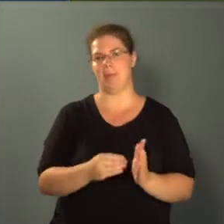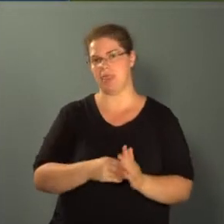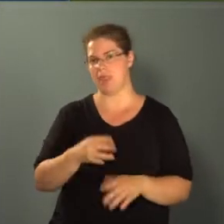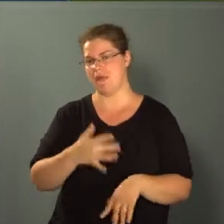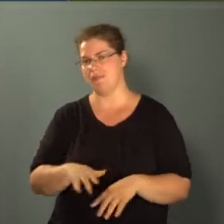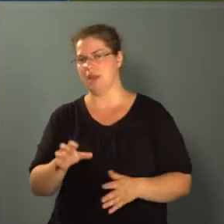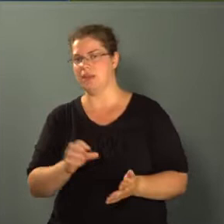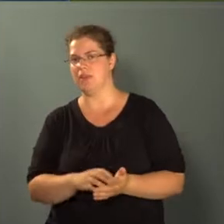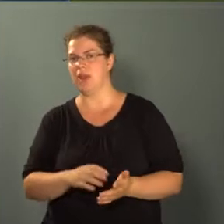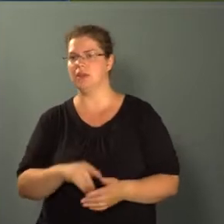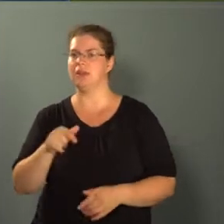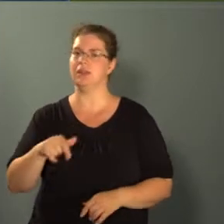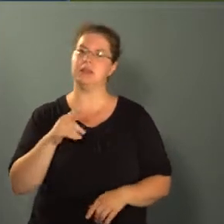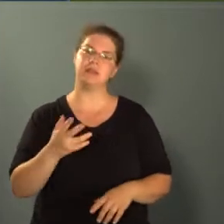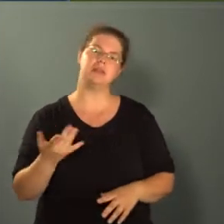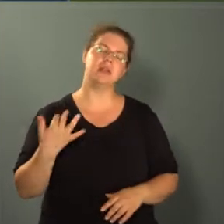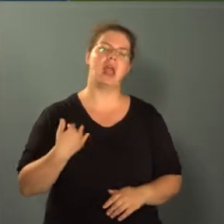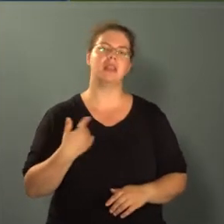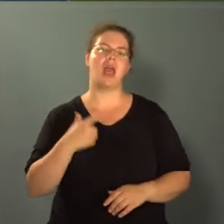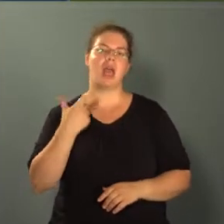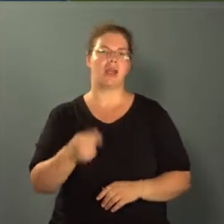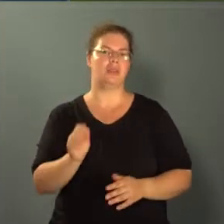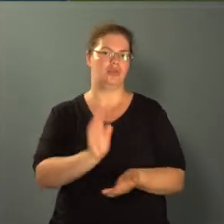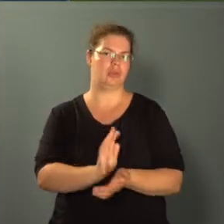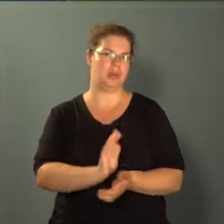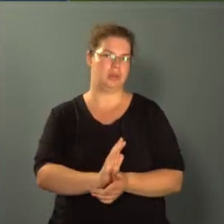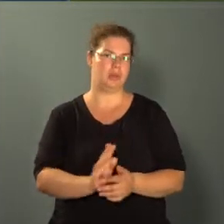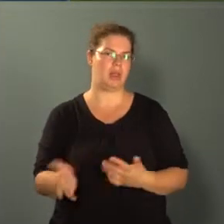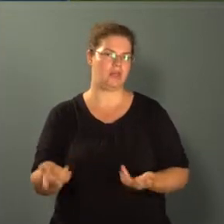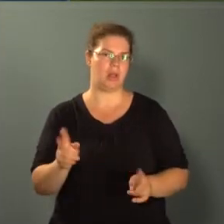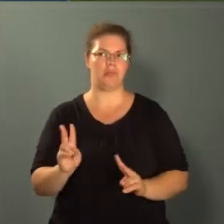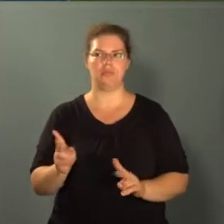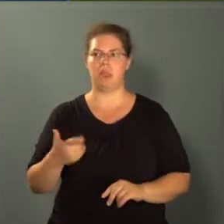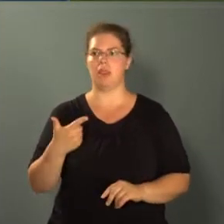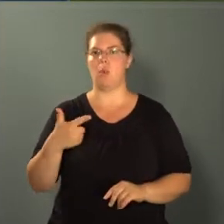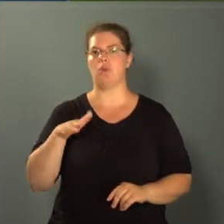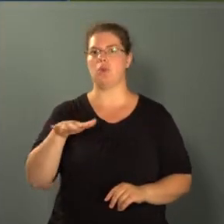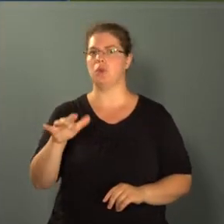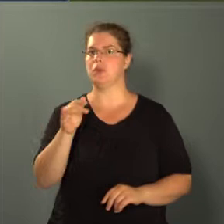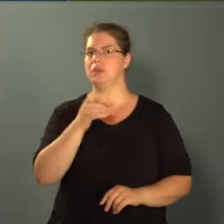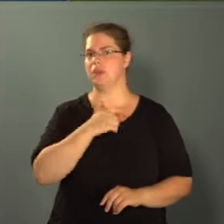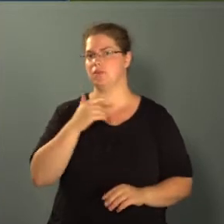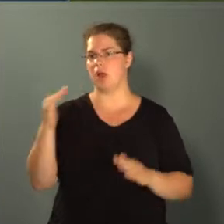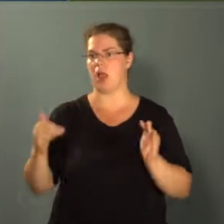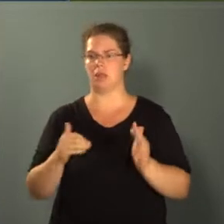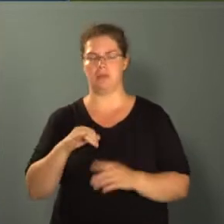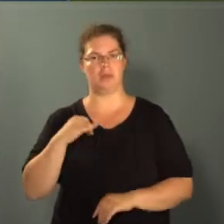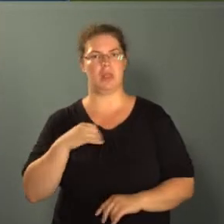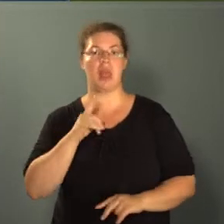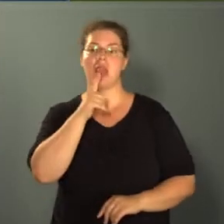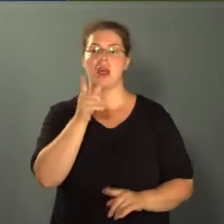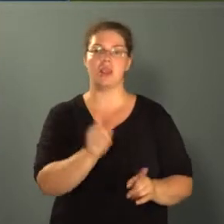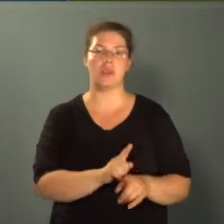adott alkalommal hétvégente kettős igazolással is érkezhet 5-21 év alatti fiatal. Ezt azt vetíti elő, hogy lesznek